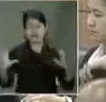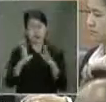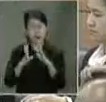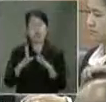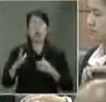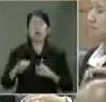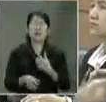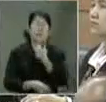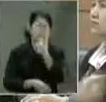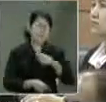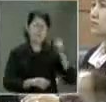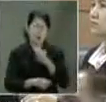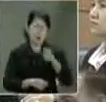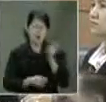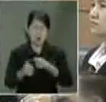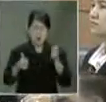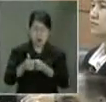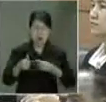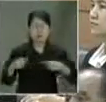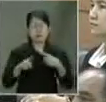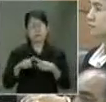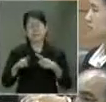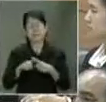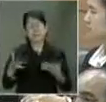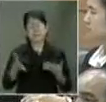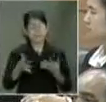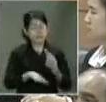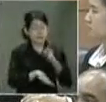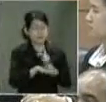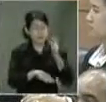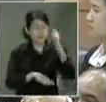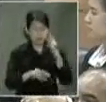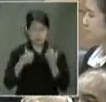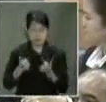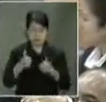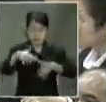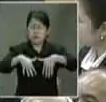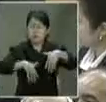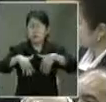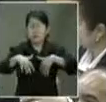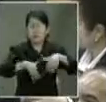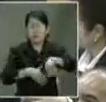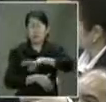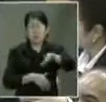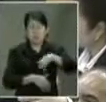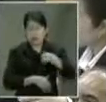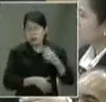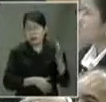แดงท่านประธานวันนี้สังคมไทยมีแต่ข่าว